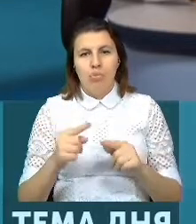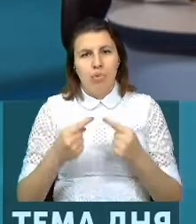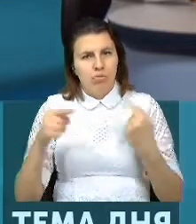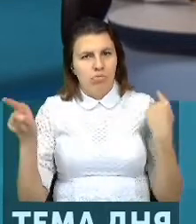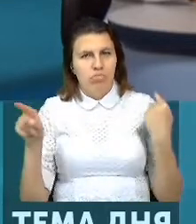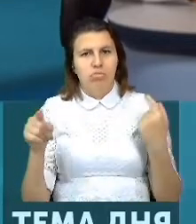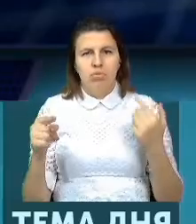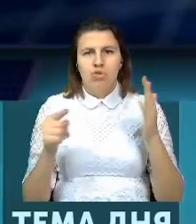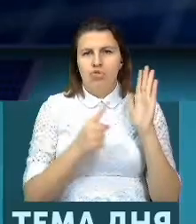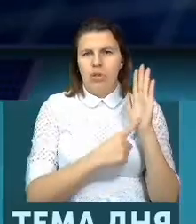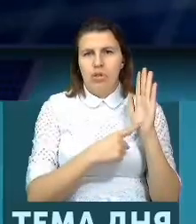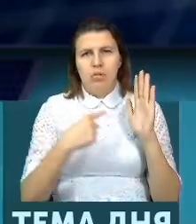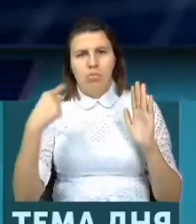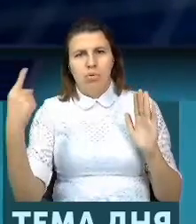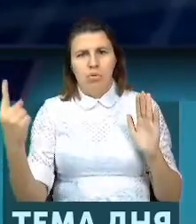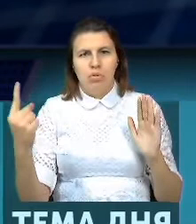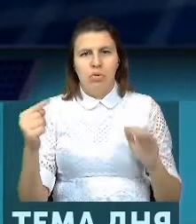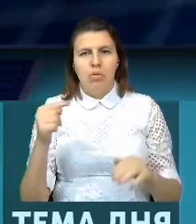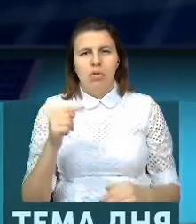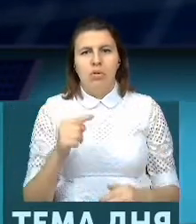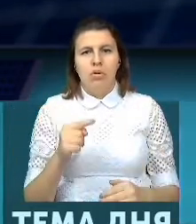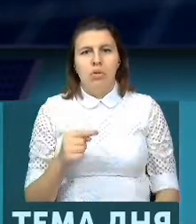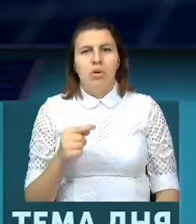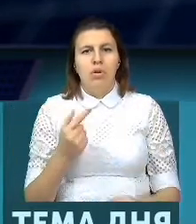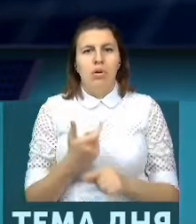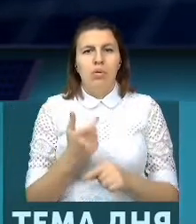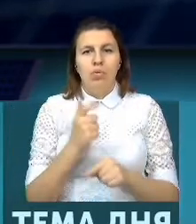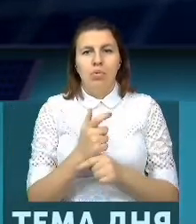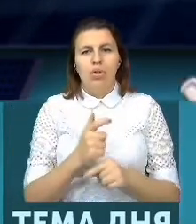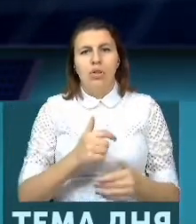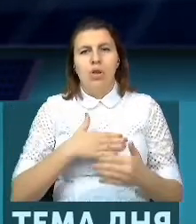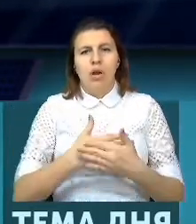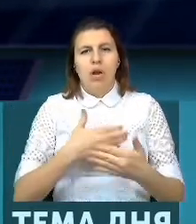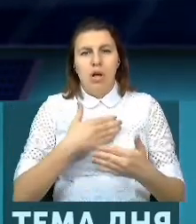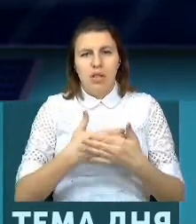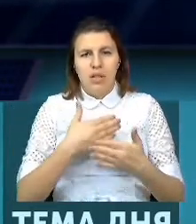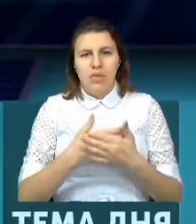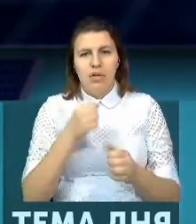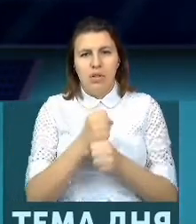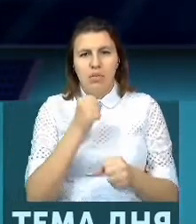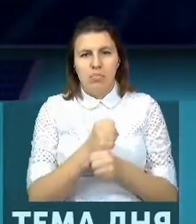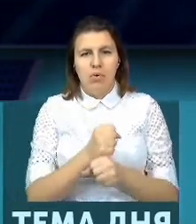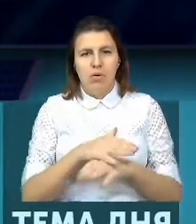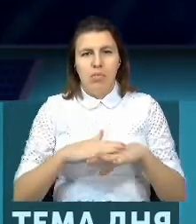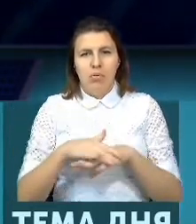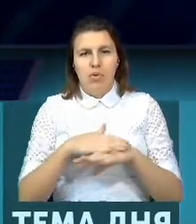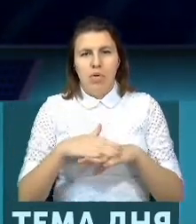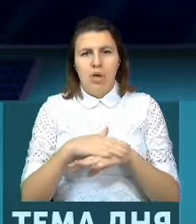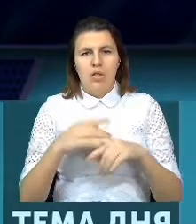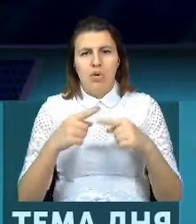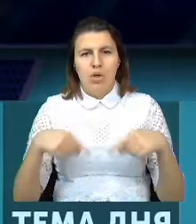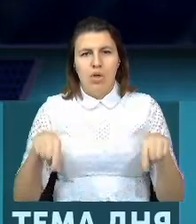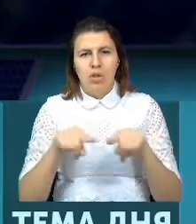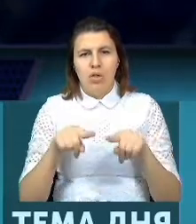містами? Тут активно очень работают громадские организации, залучают гранты в Сєвєродонецьку,